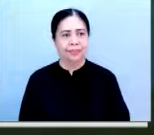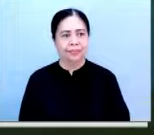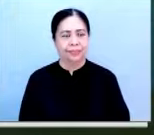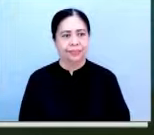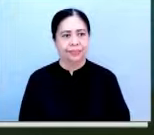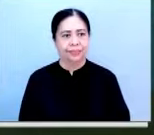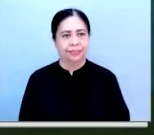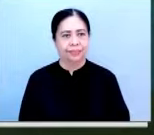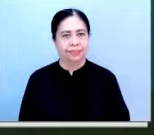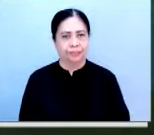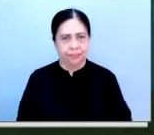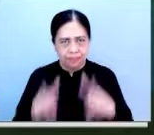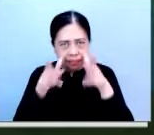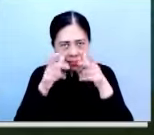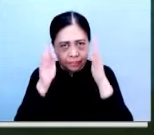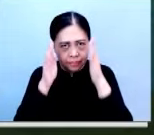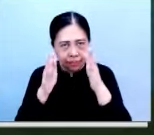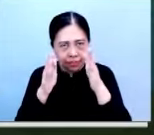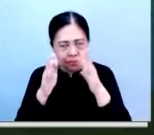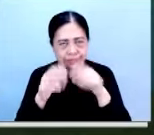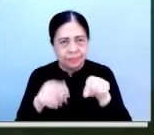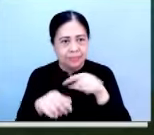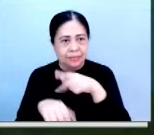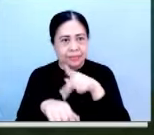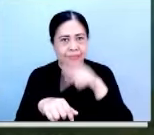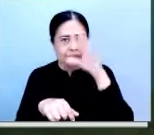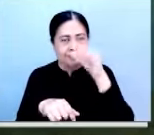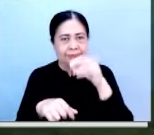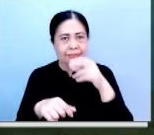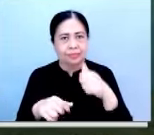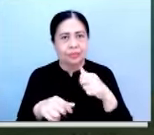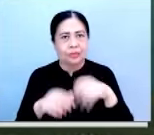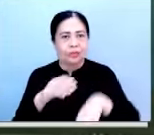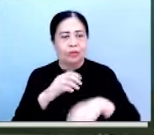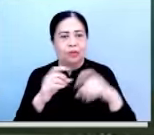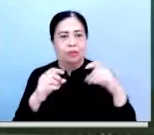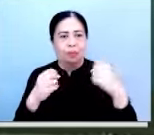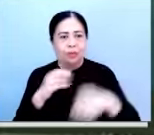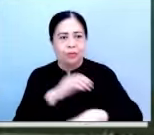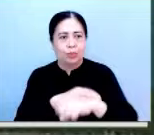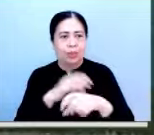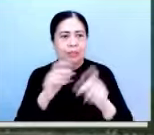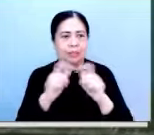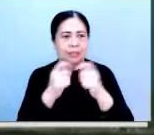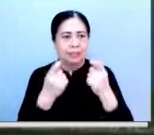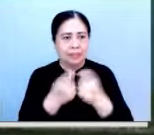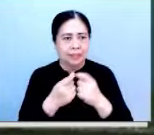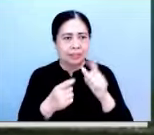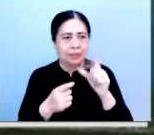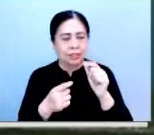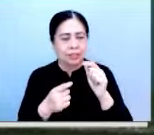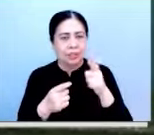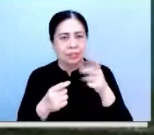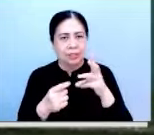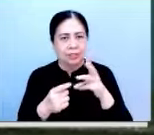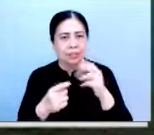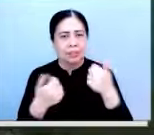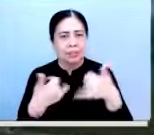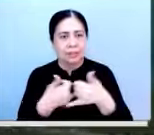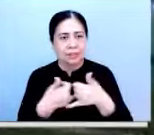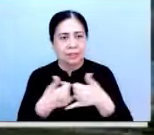Laser sharp ang focus ng new look ng Philippine Men's National Football Team para sa nalalapit na 2026 FIFA World Cup Qualifiers ngayong